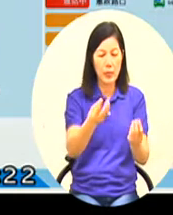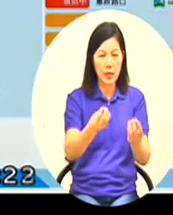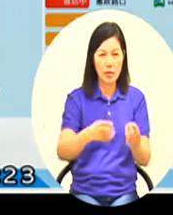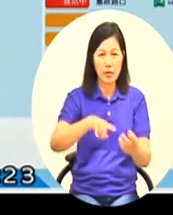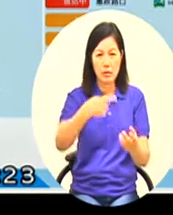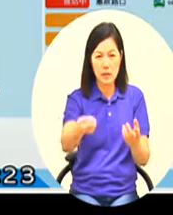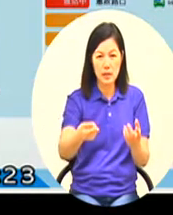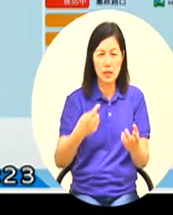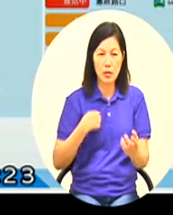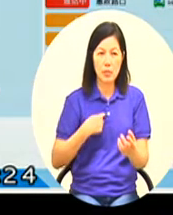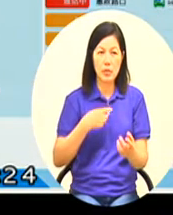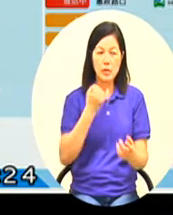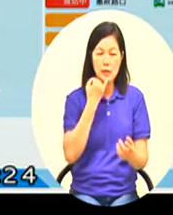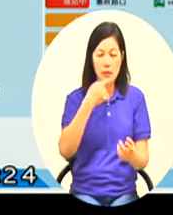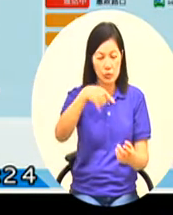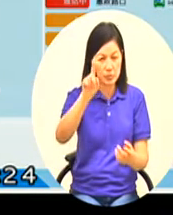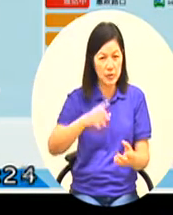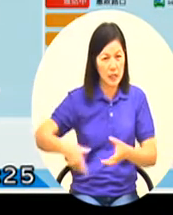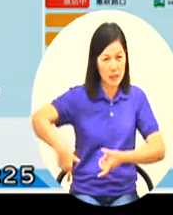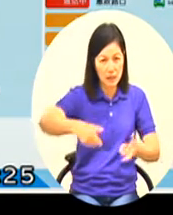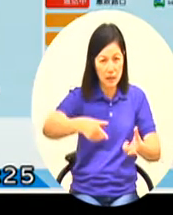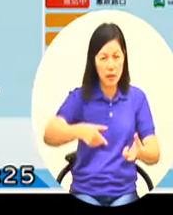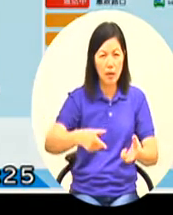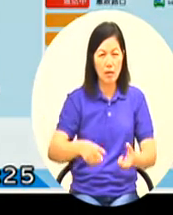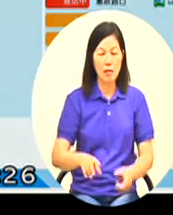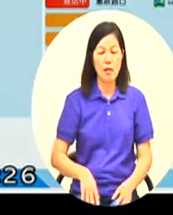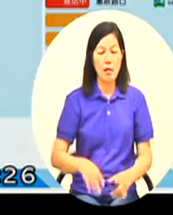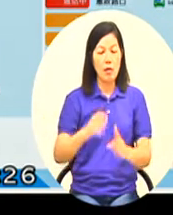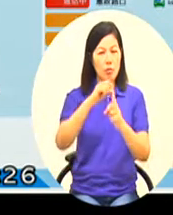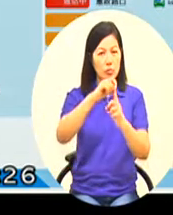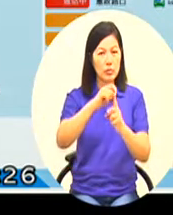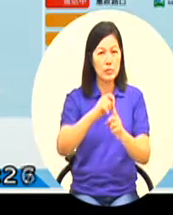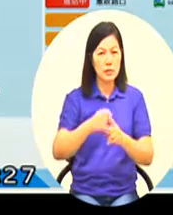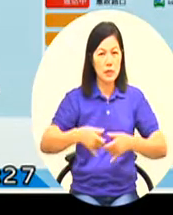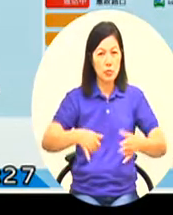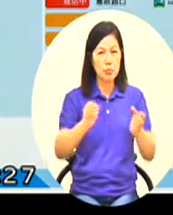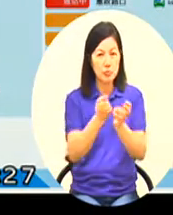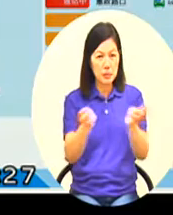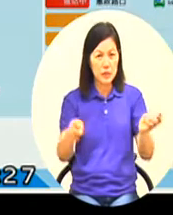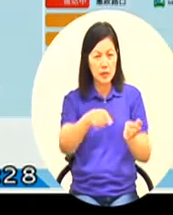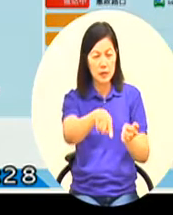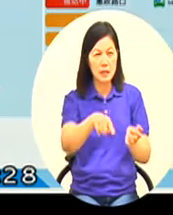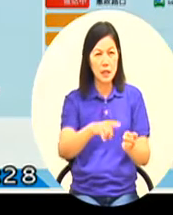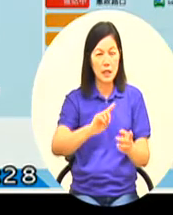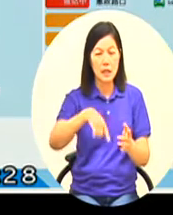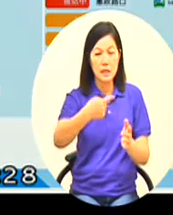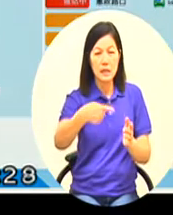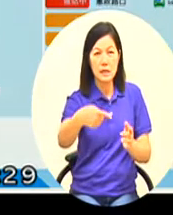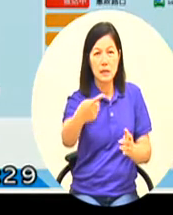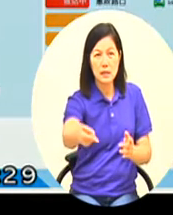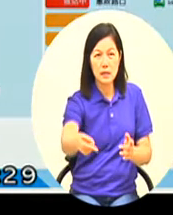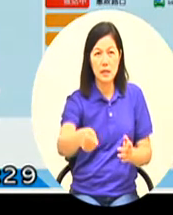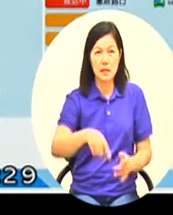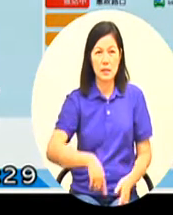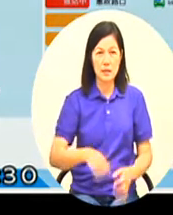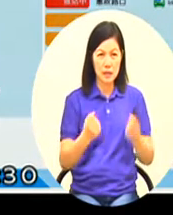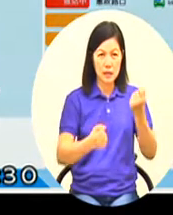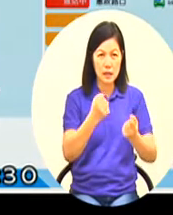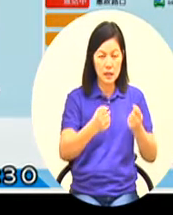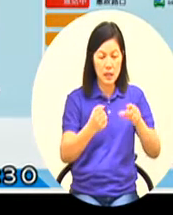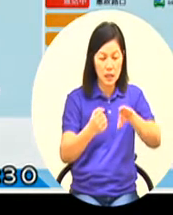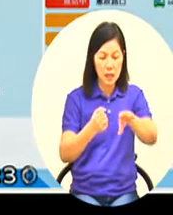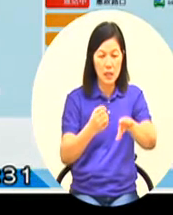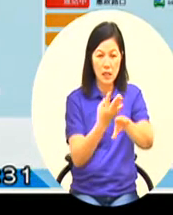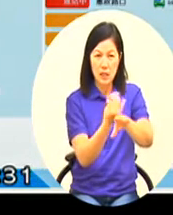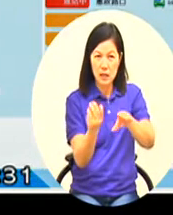觉得你们可以去参考这一个公车路线的，因为他们包括连下一站要到哪里，包括这台车子的车牌号